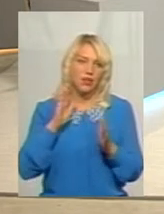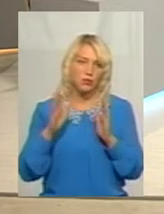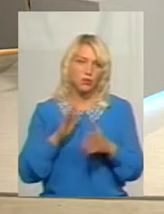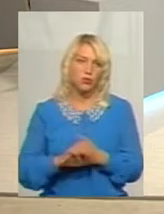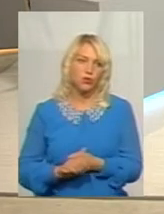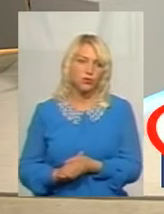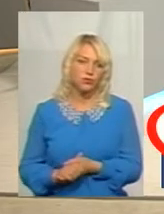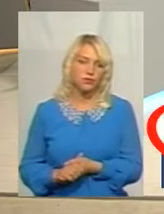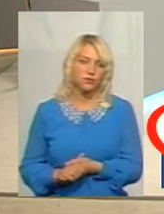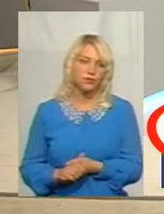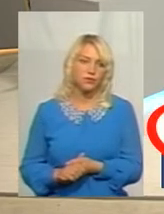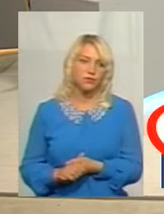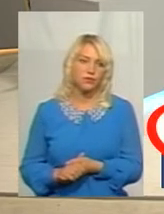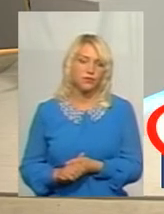вас.